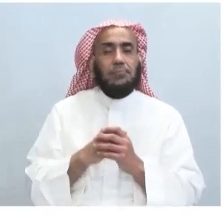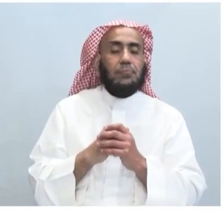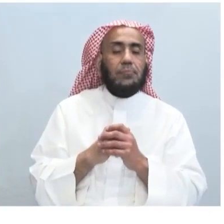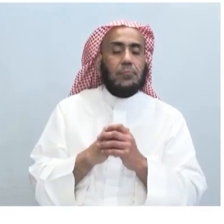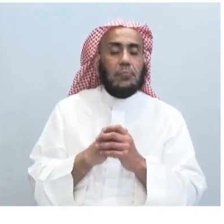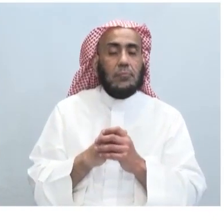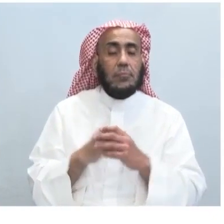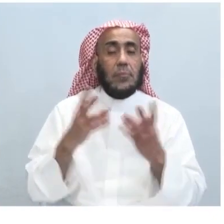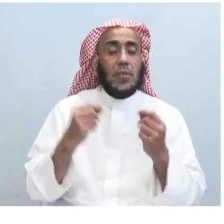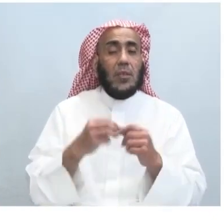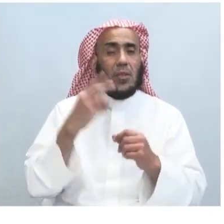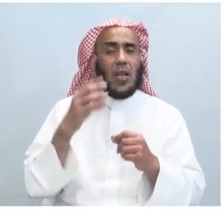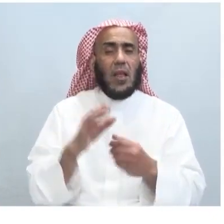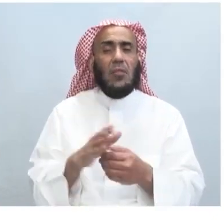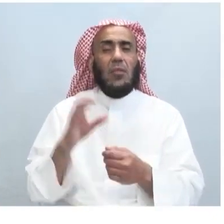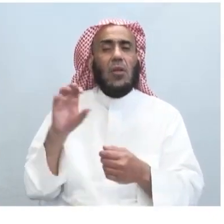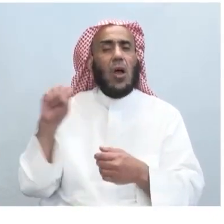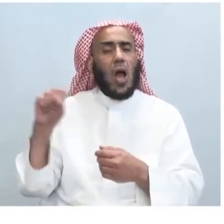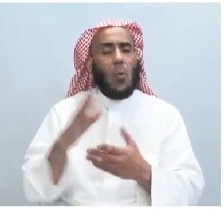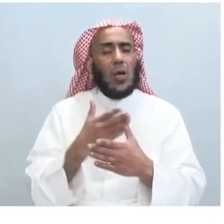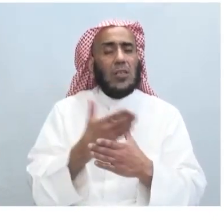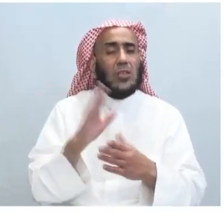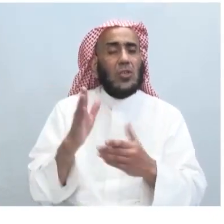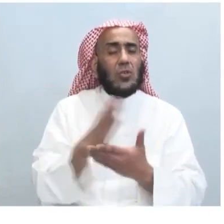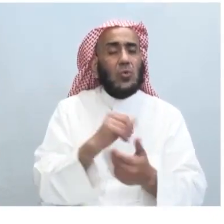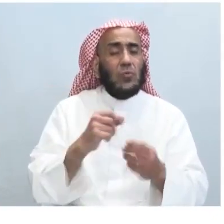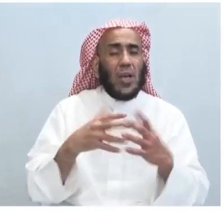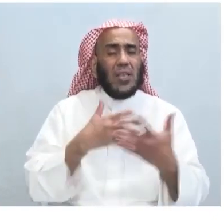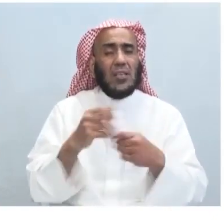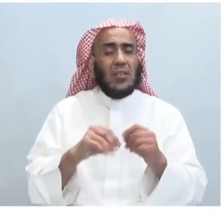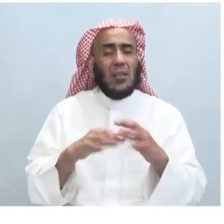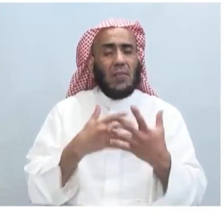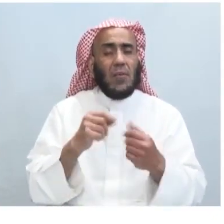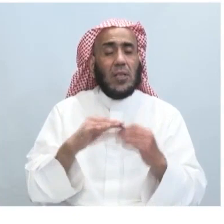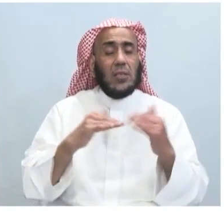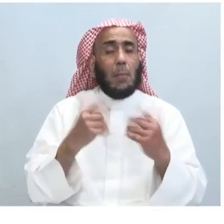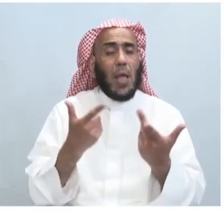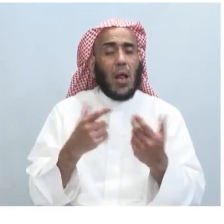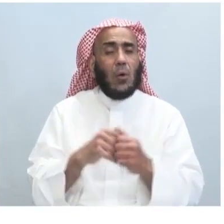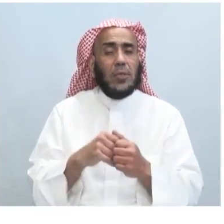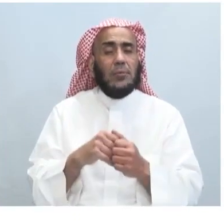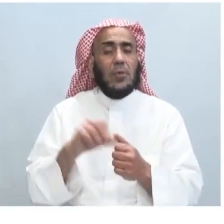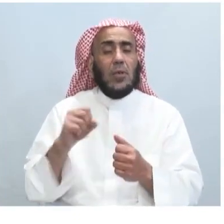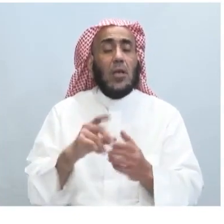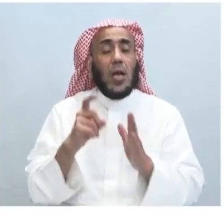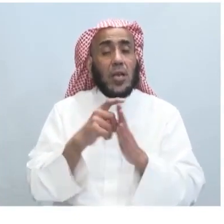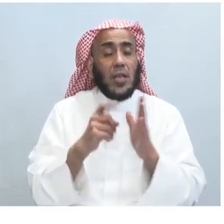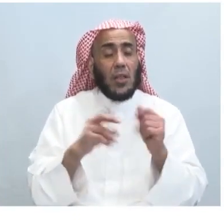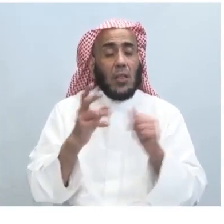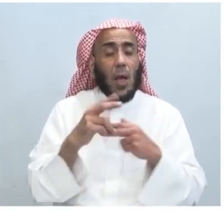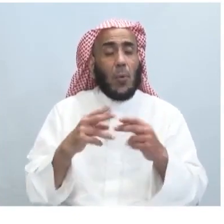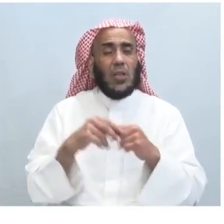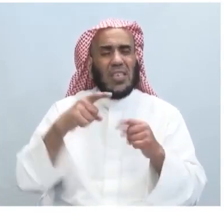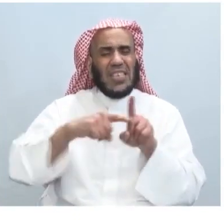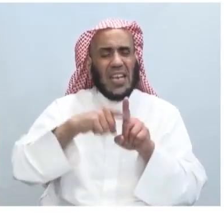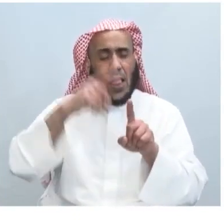عدد ثلاث خواص يجب ان توجد في خليط التفاعل يصل الى حاله اتزان ما هي الخواص النظام مغلق درجه